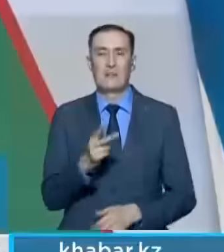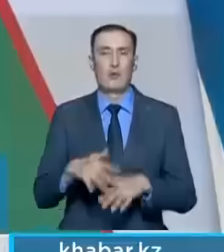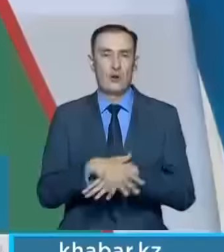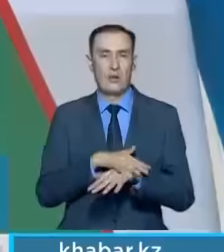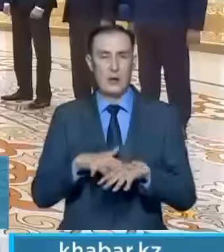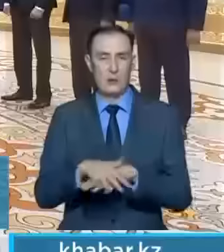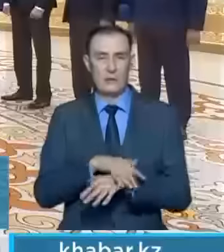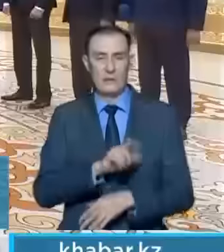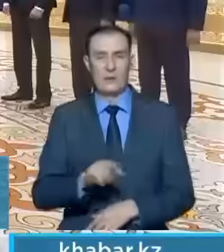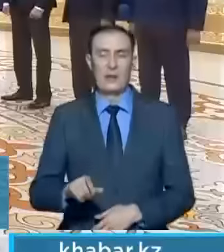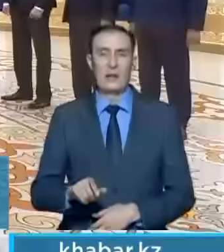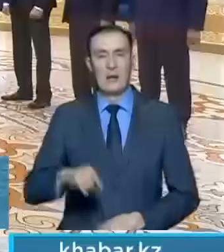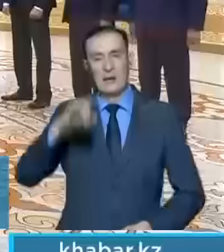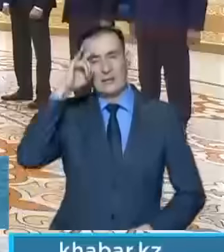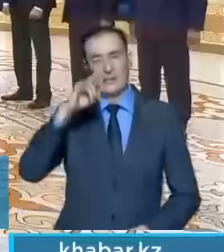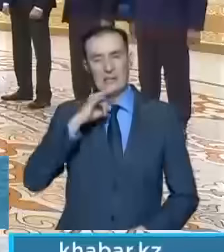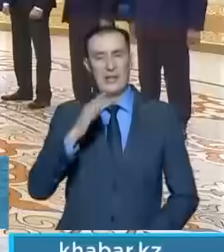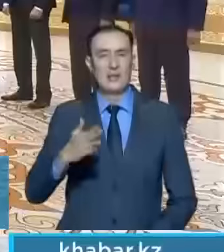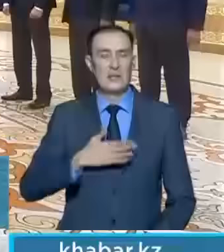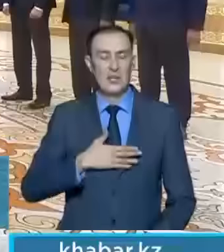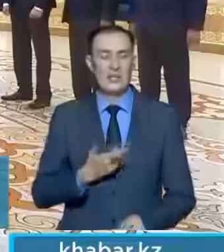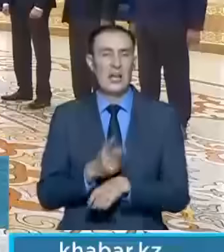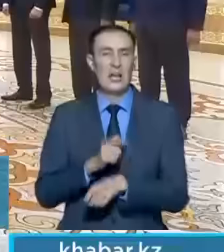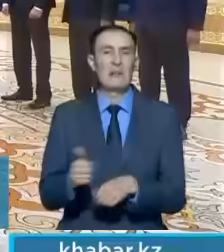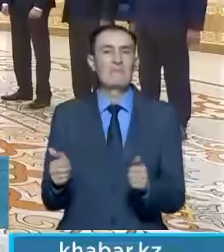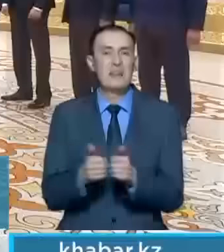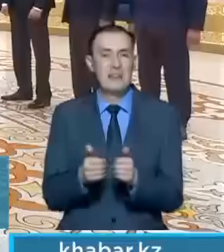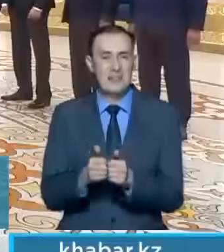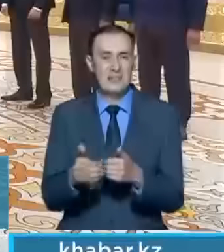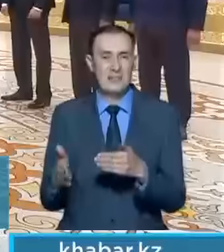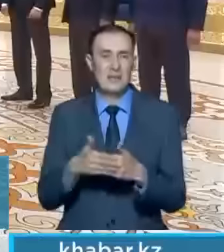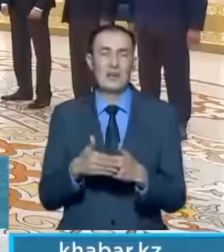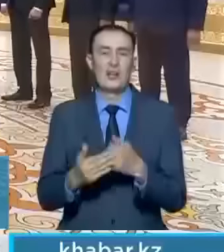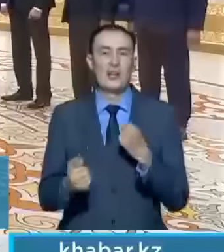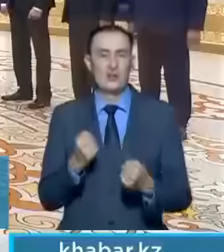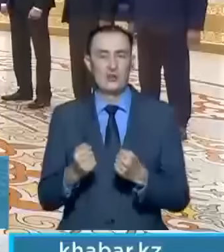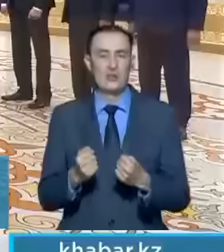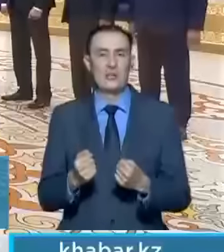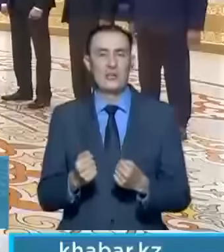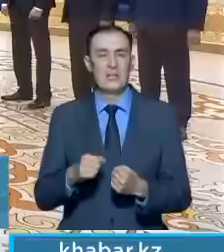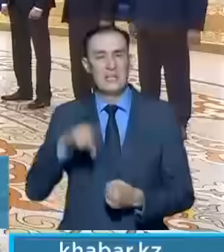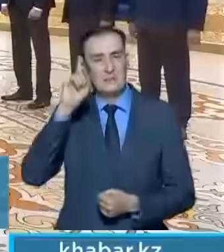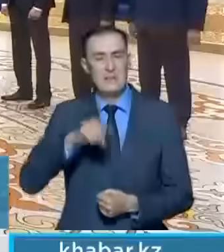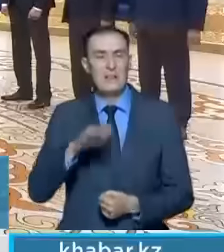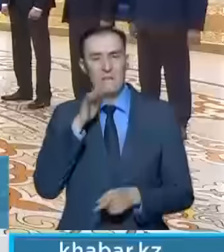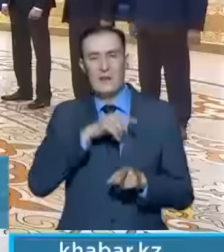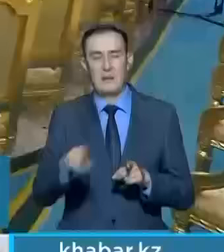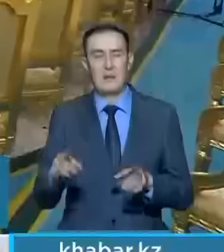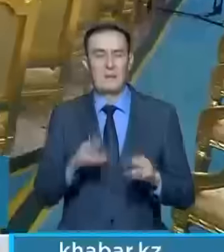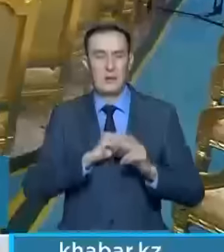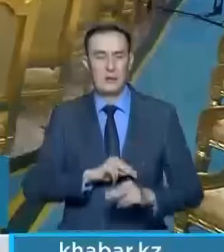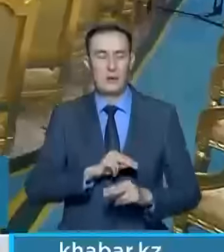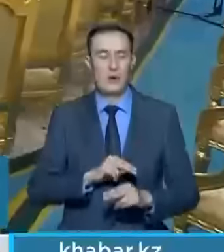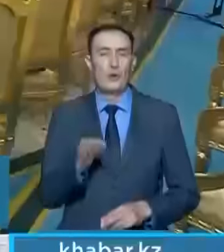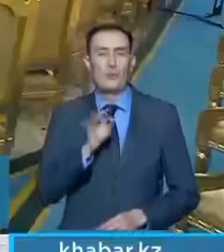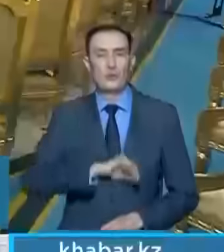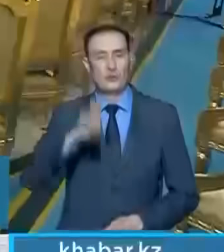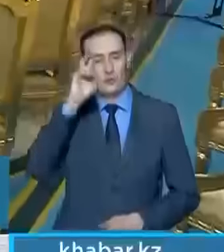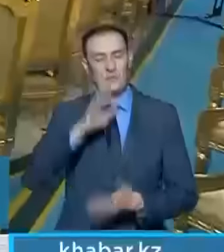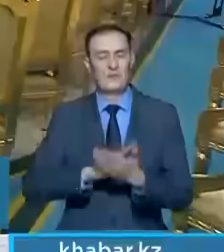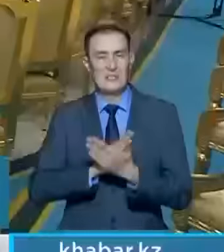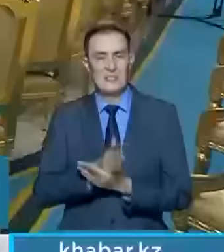народов. Казахстан – наш самый близкий, надежный и испытанный временем партнер. Пользуясь